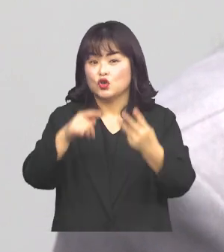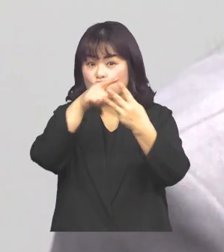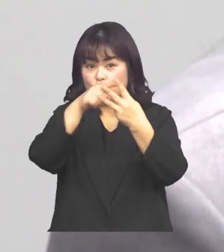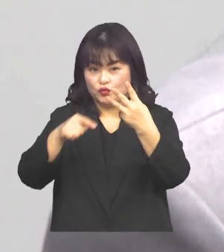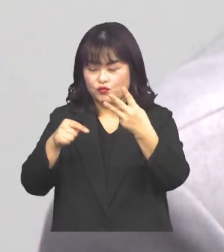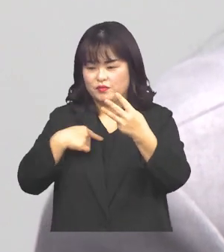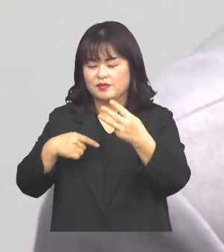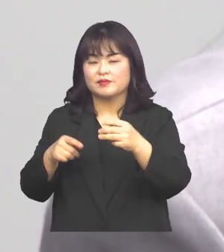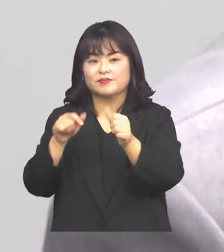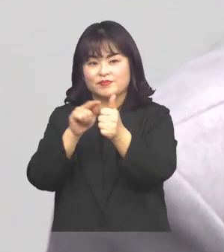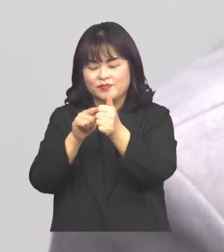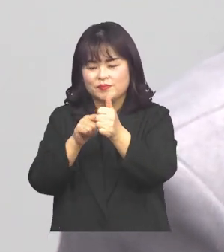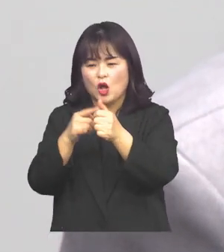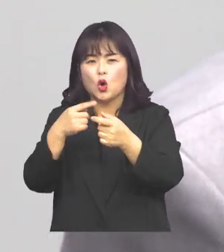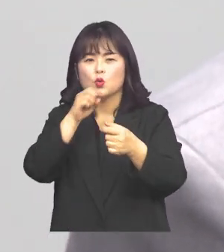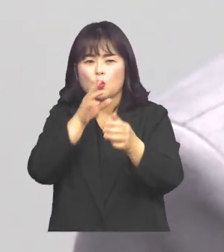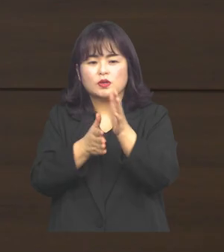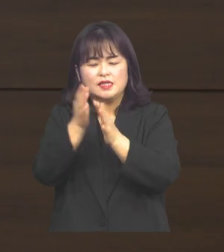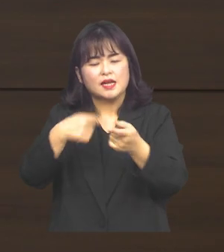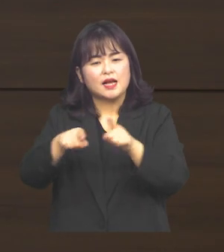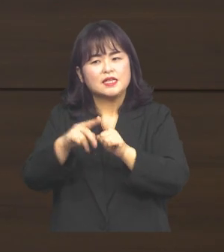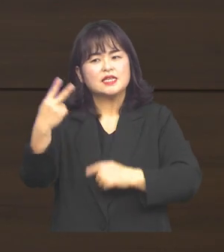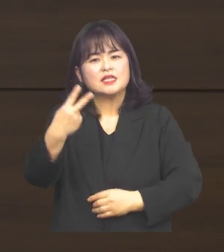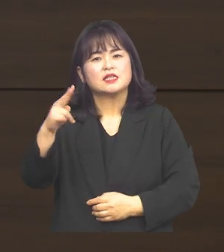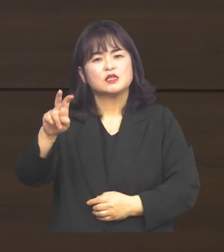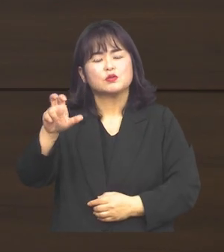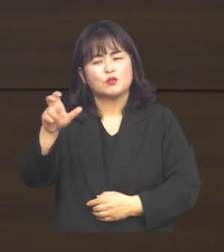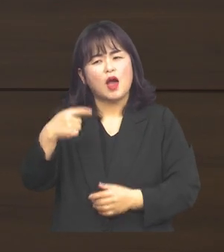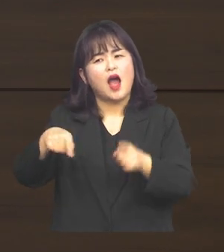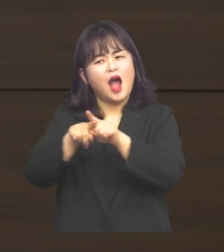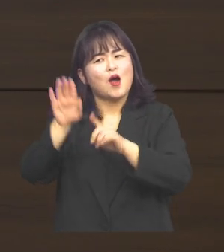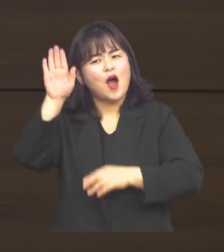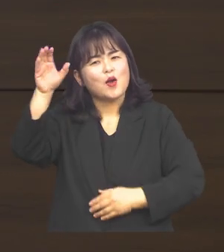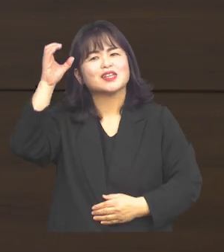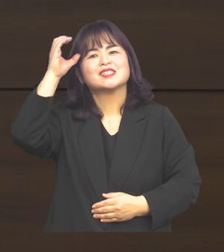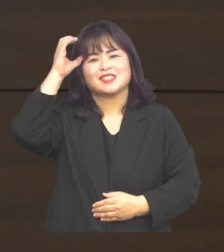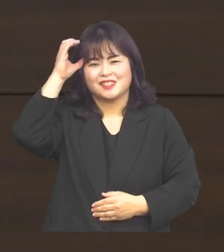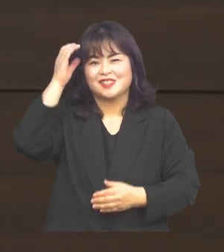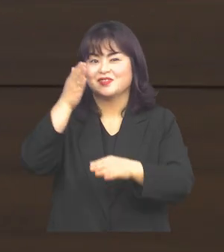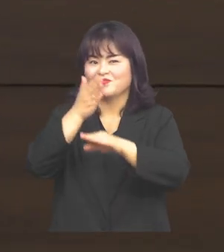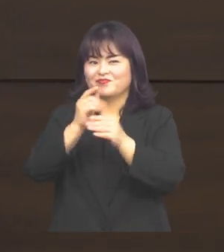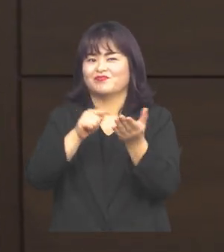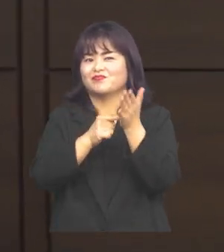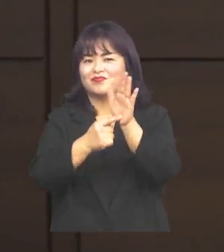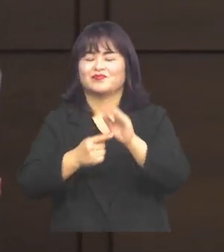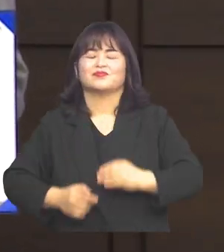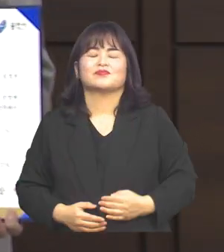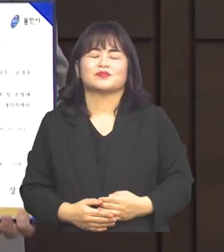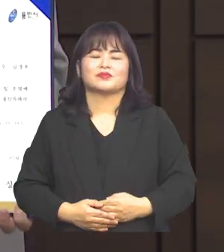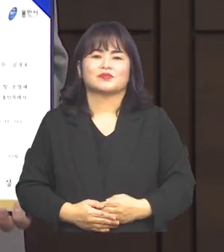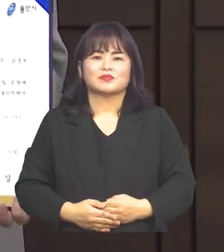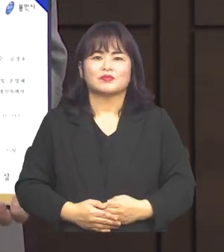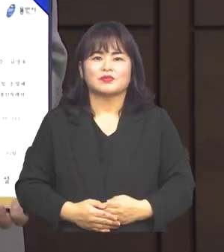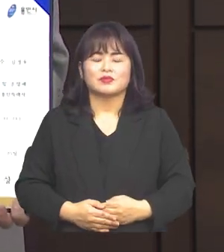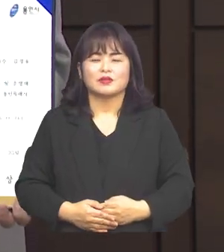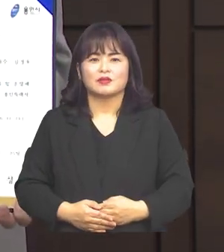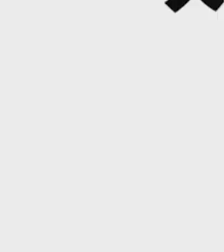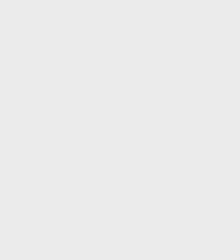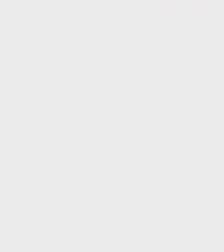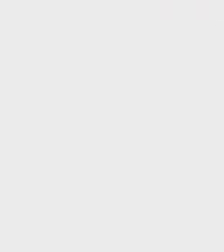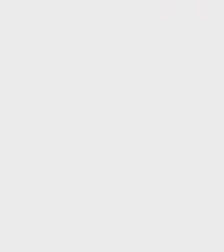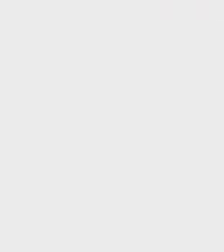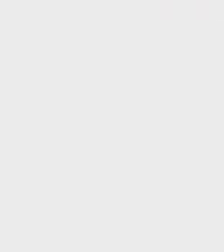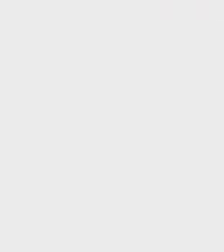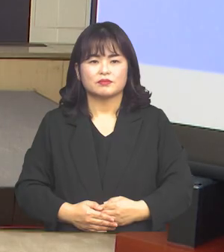밝혔고, 윤정수 씨는 용인과 함께할 2025년이 매우 기대된다며 소감을 밝혔습니다.